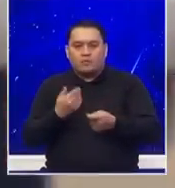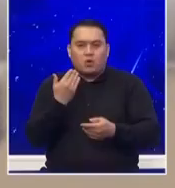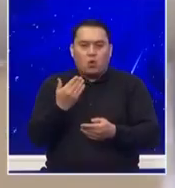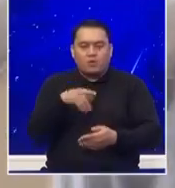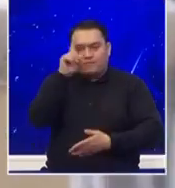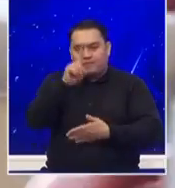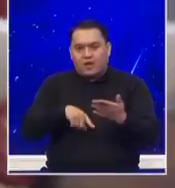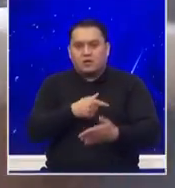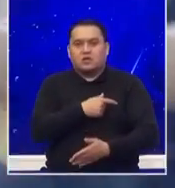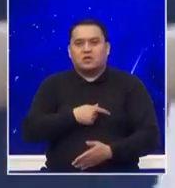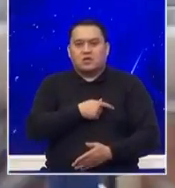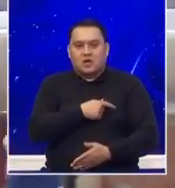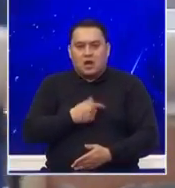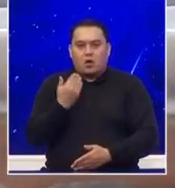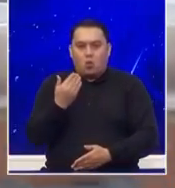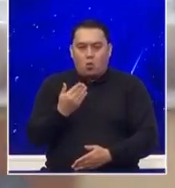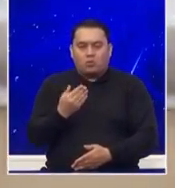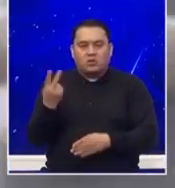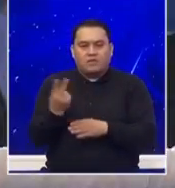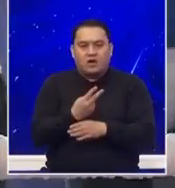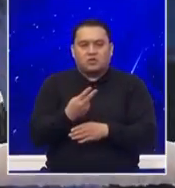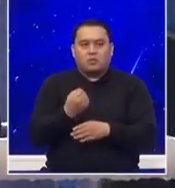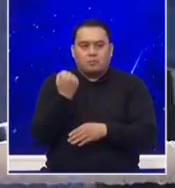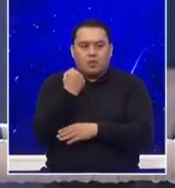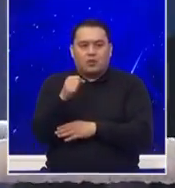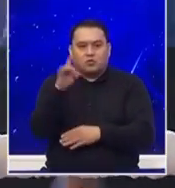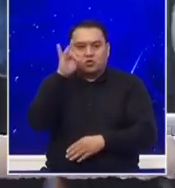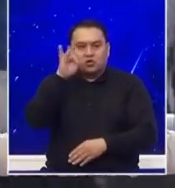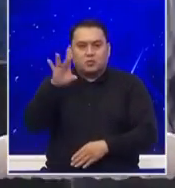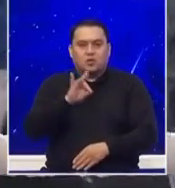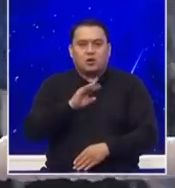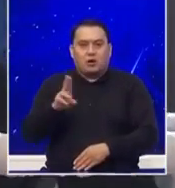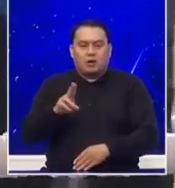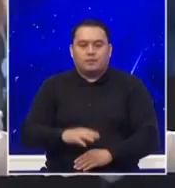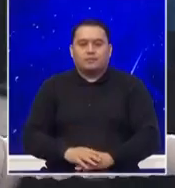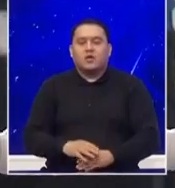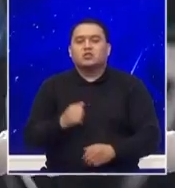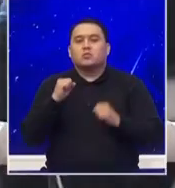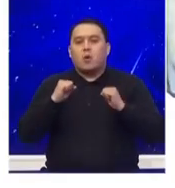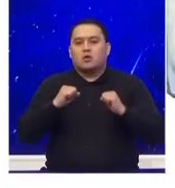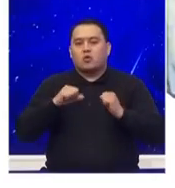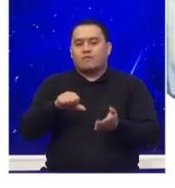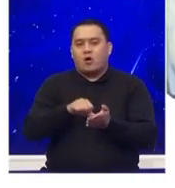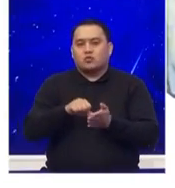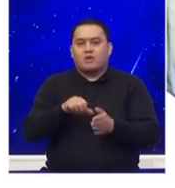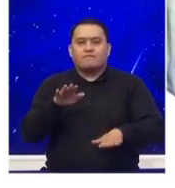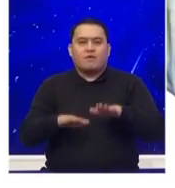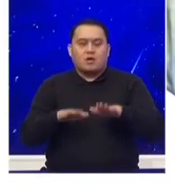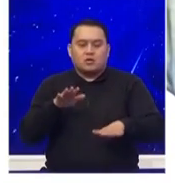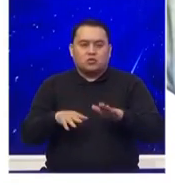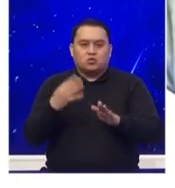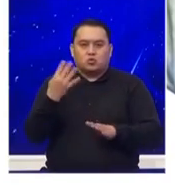Тренеры верят в успех Кенже Муратовы, ведь он уже дважды подряд становился чемпионом республиканского старта. Спортсмен выступит в весовой категории